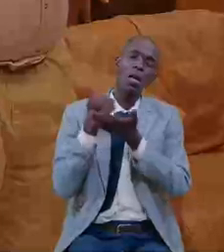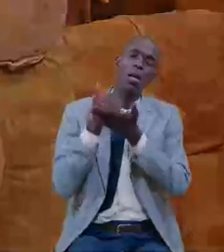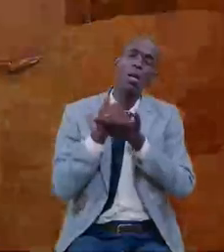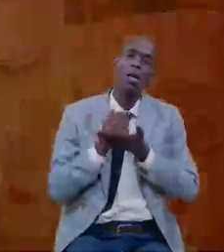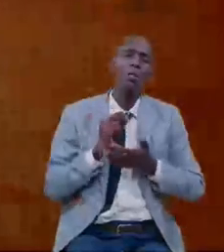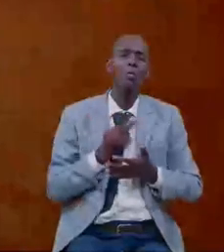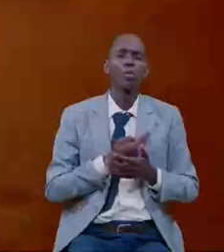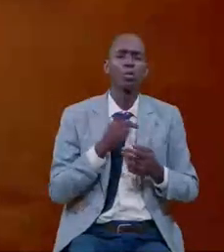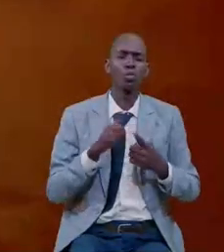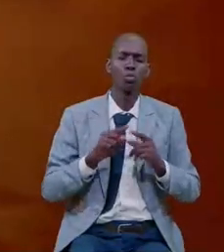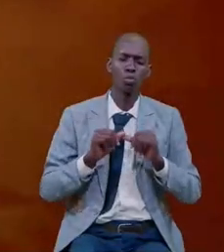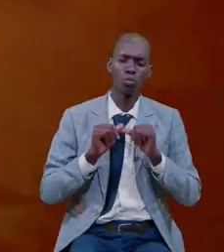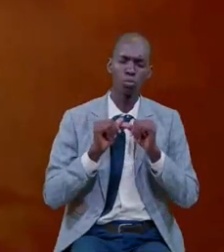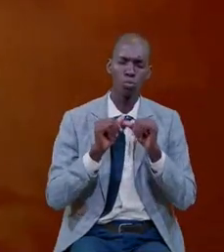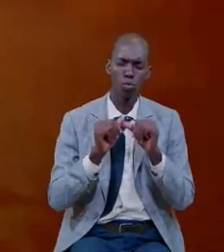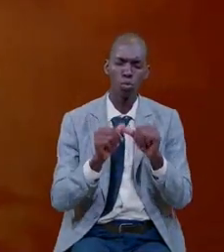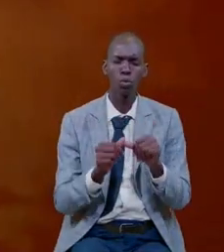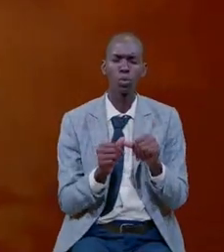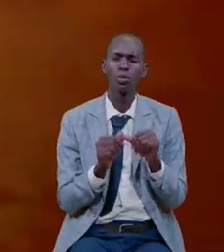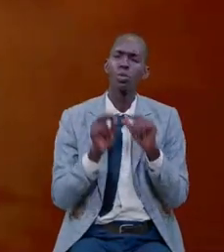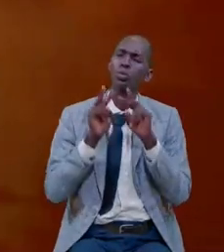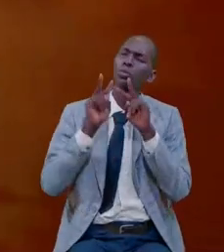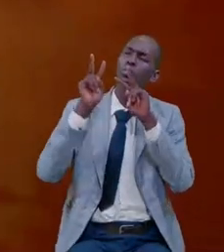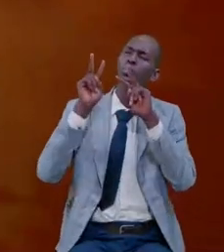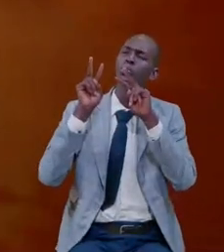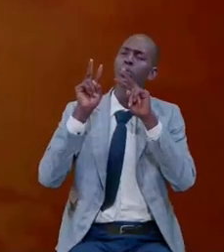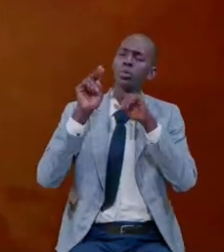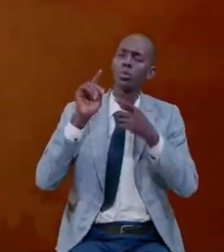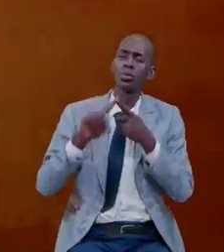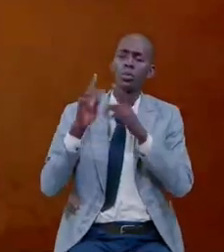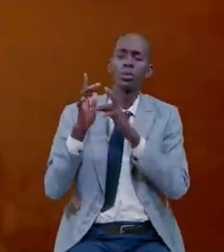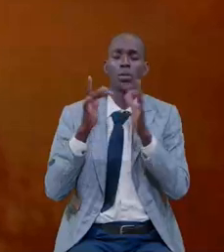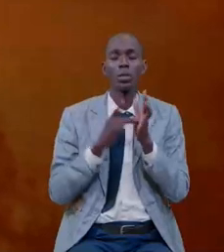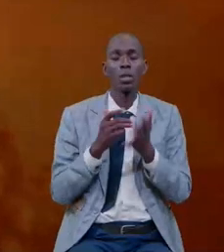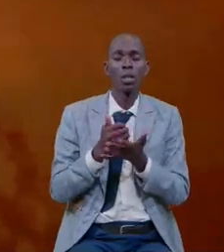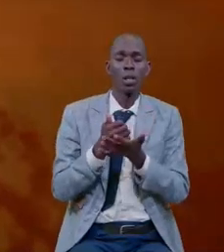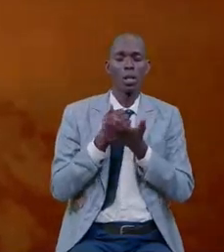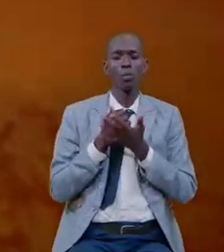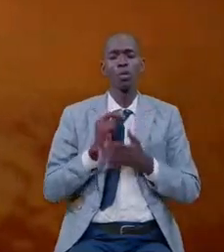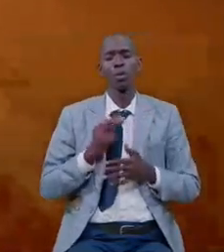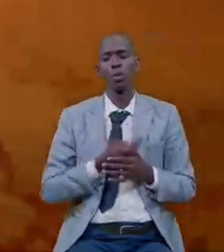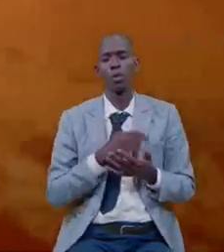Aidez-nous à continuer d'avoir les regards sur Jésus et aidez-nous, Seigneur,